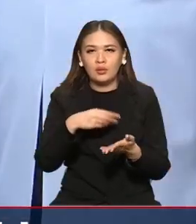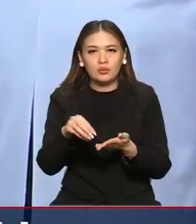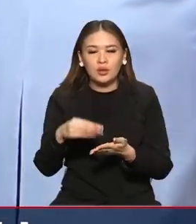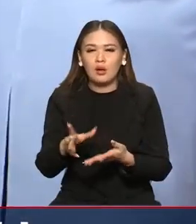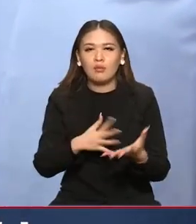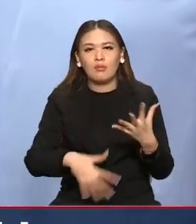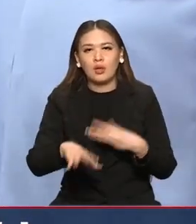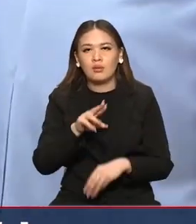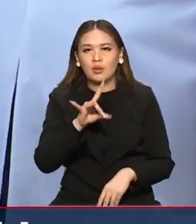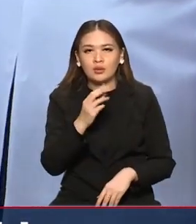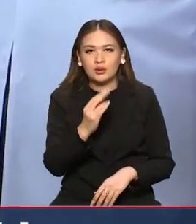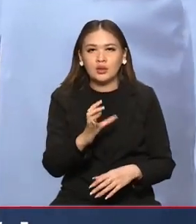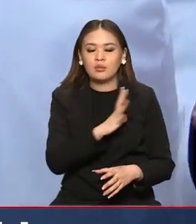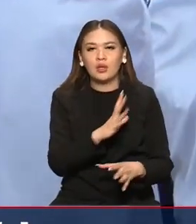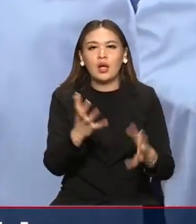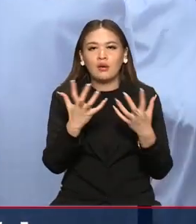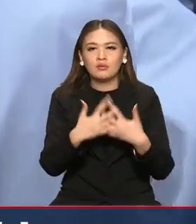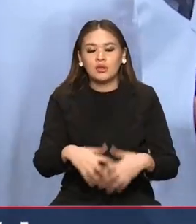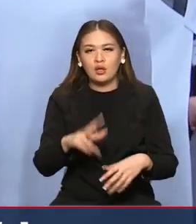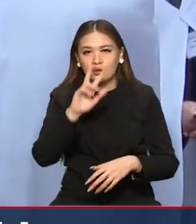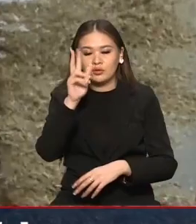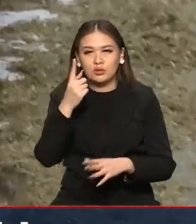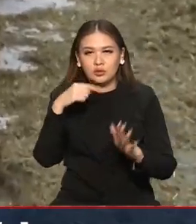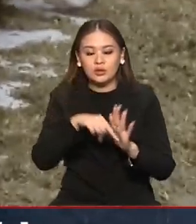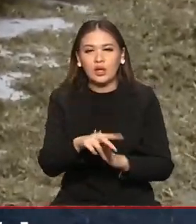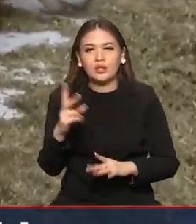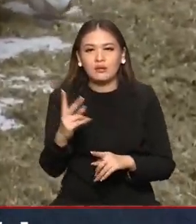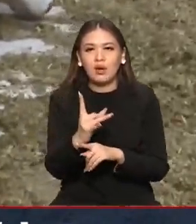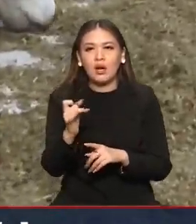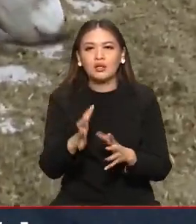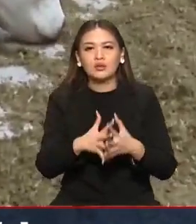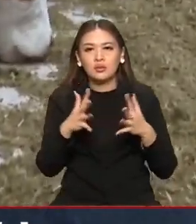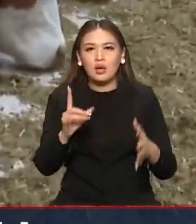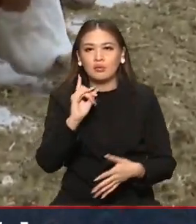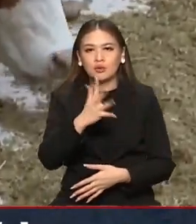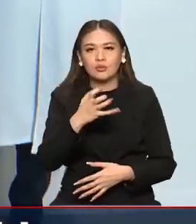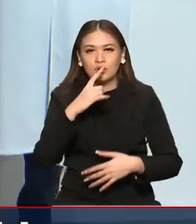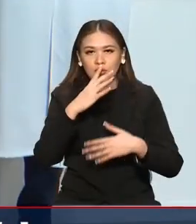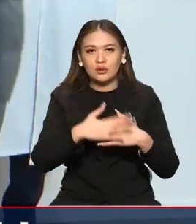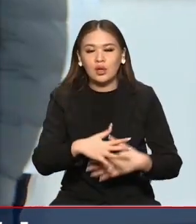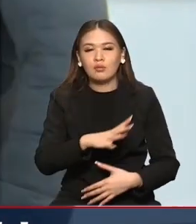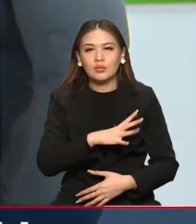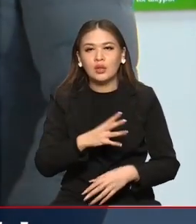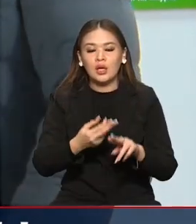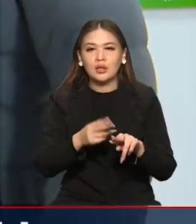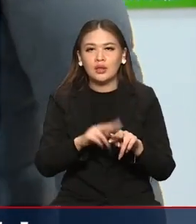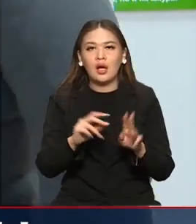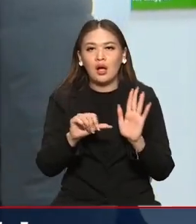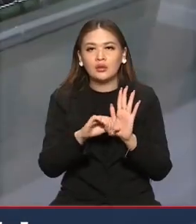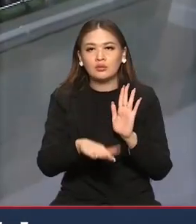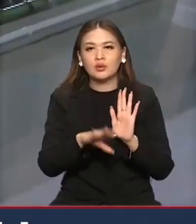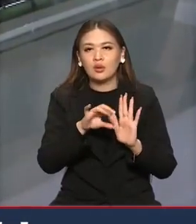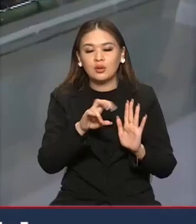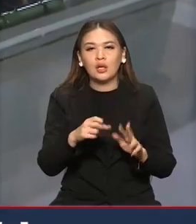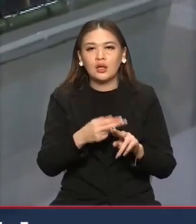барлық процесс автоматтандырылған. Үш жыл ішінде мал басы екі есе өсіп 1500-ге жеткен. Былтыр кешен 6000 тоннадан астам